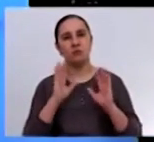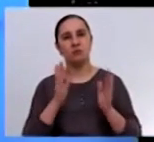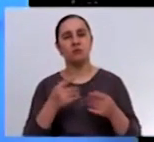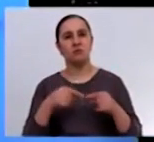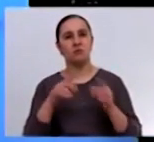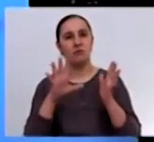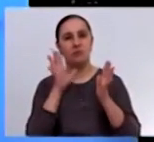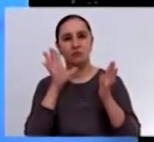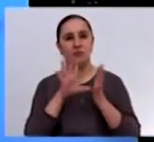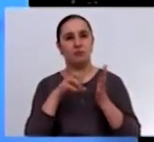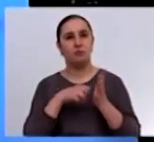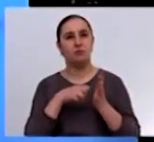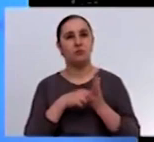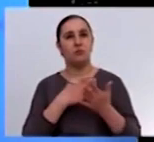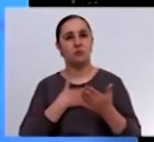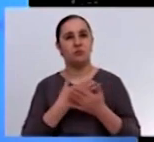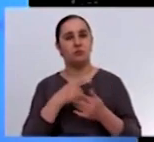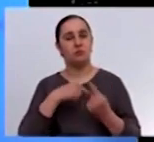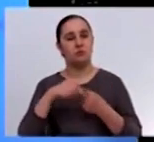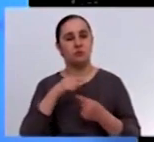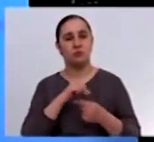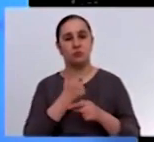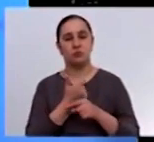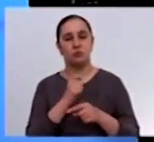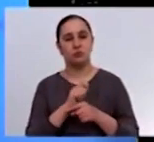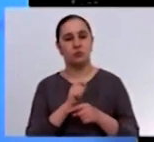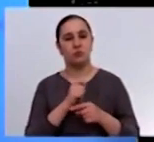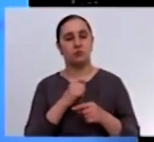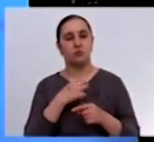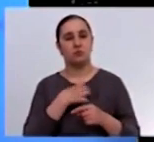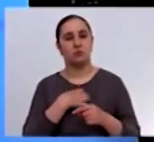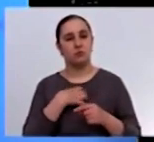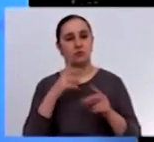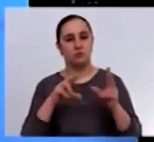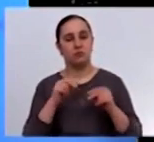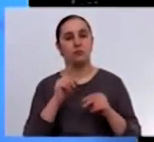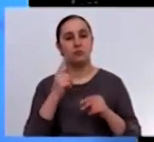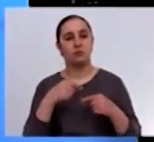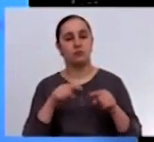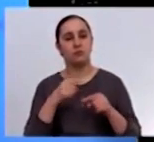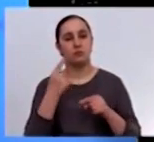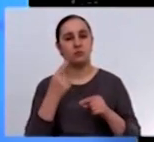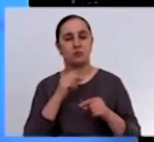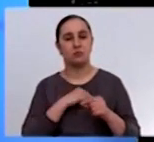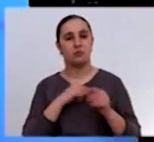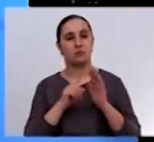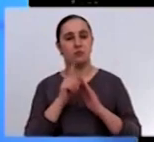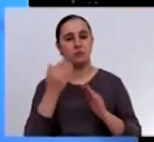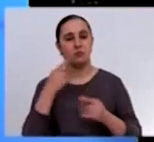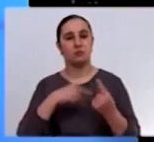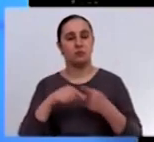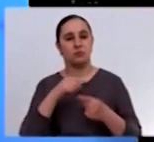joizki, elektron pochta xizmati biznesda juda ham muhim vosita sifatida hisoblanadi. Chunki biror bir ishni boshlashdan oldin